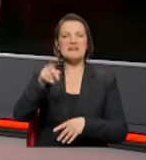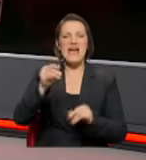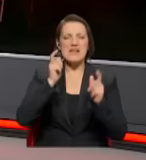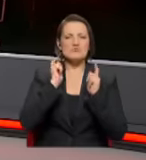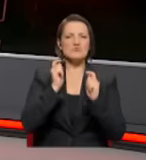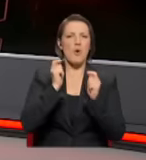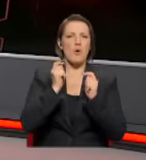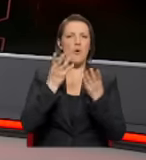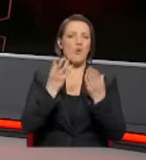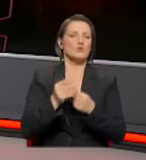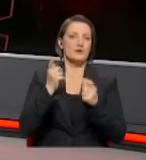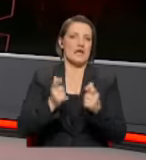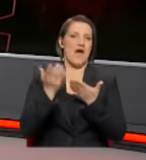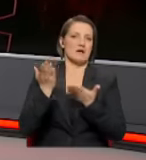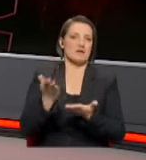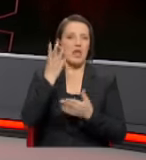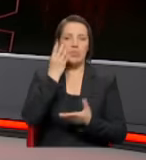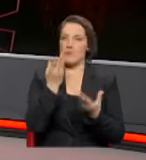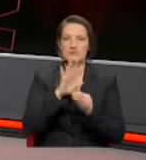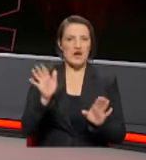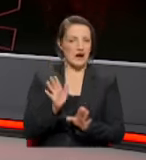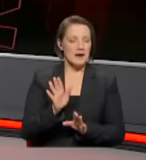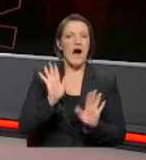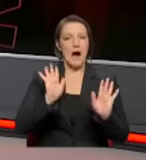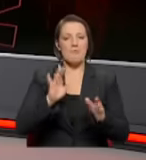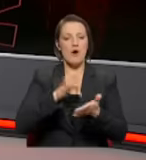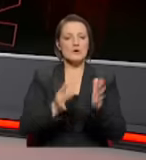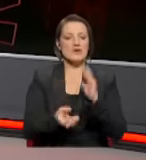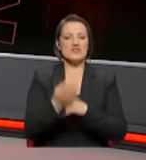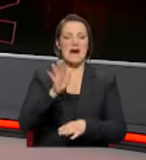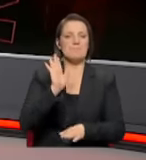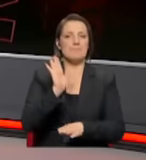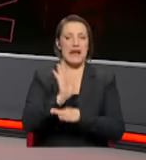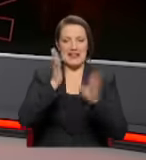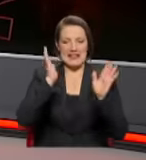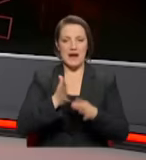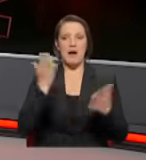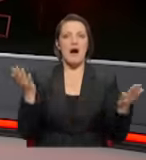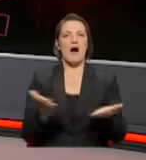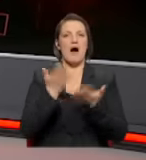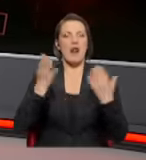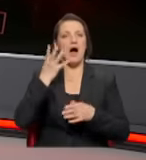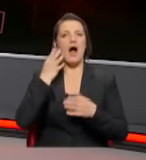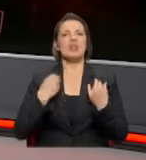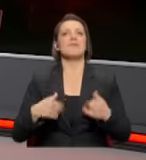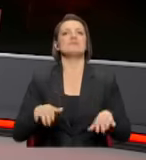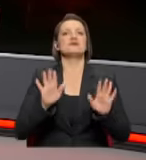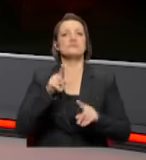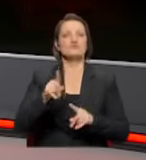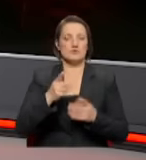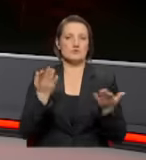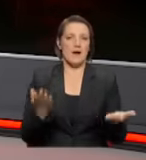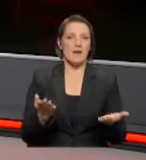en zorlandığı alanlardan olduğu için anlamı olmayacak. Ama işte ortaya çıkan belgelere rağmen hala anlayamadıkları bu